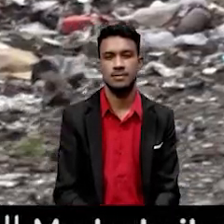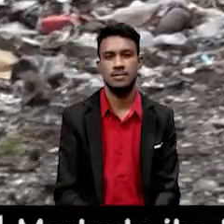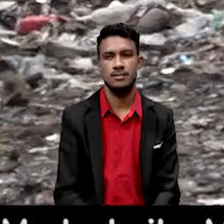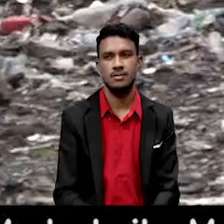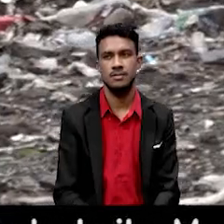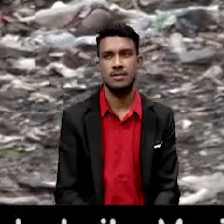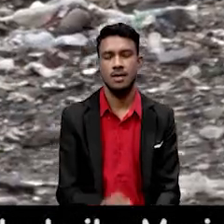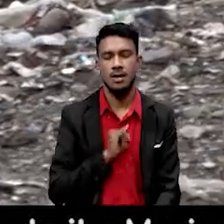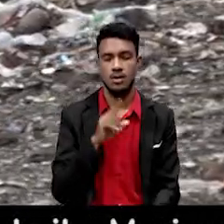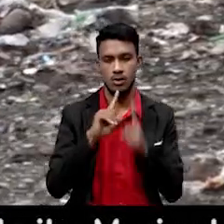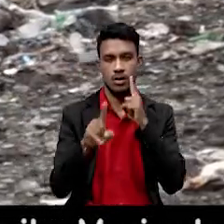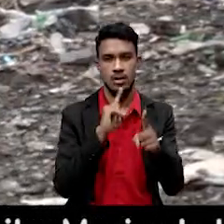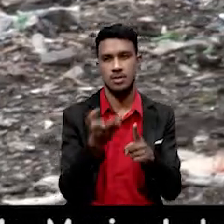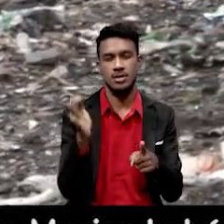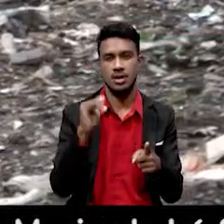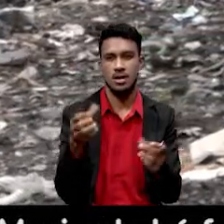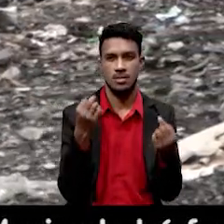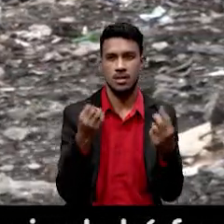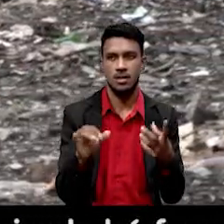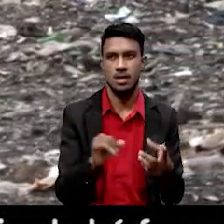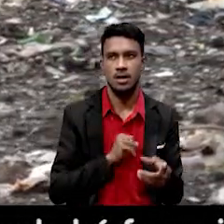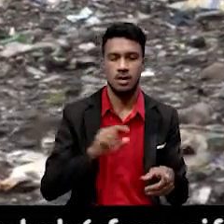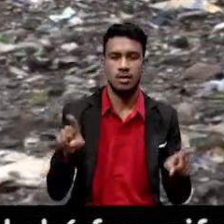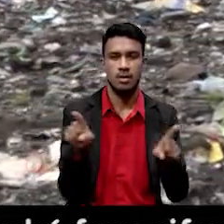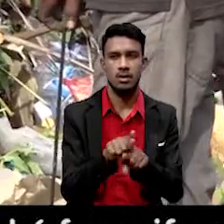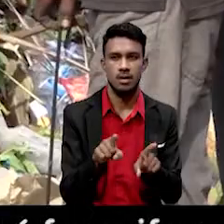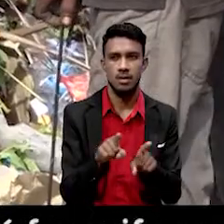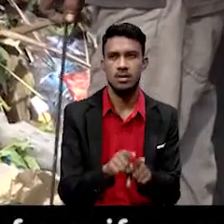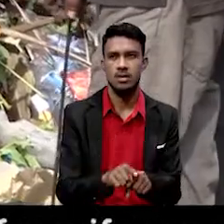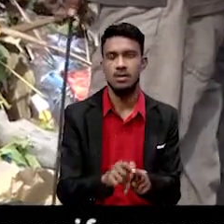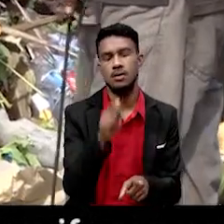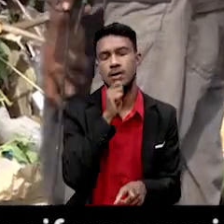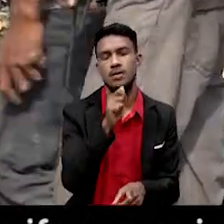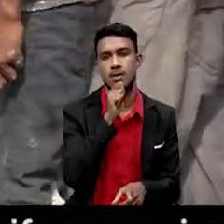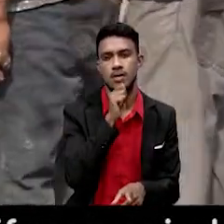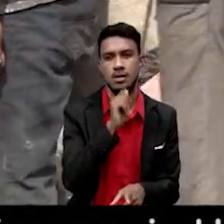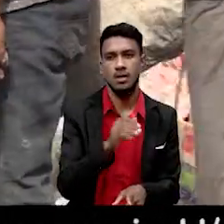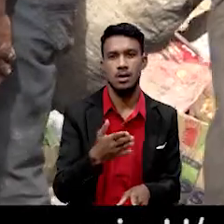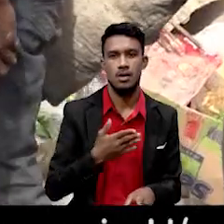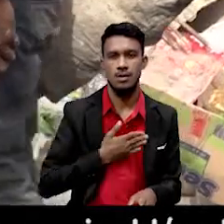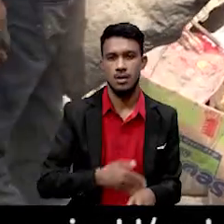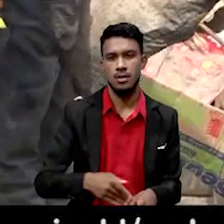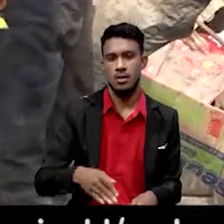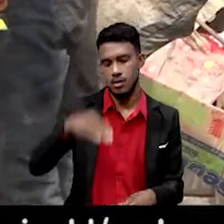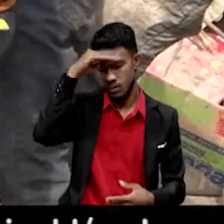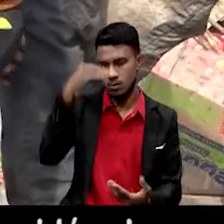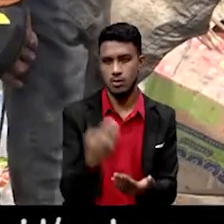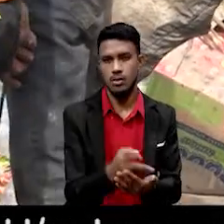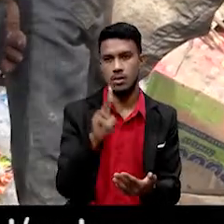Au kole basira tu barak limos au ansan. Nunuk ni to nak yang kalau nak au nuan ruane kalah ni sa labarik